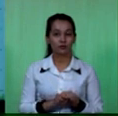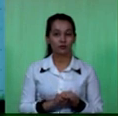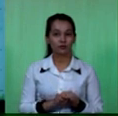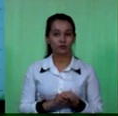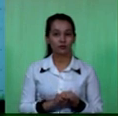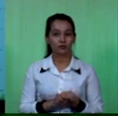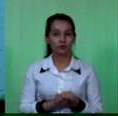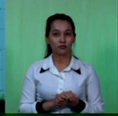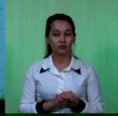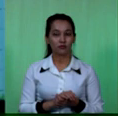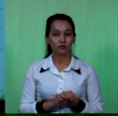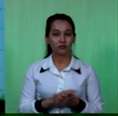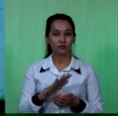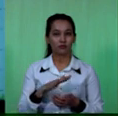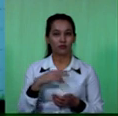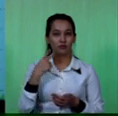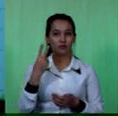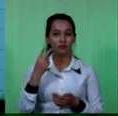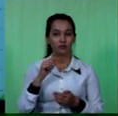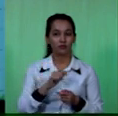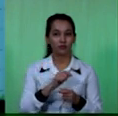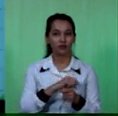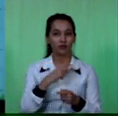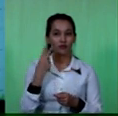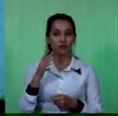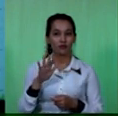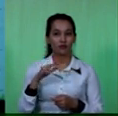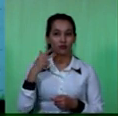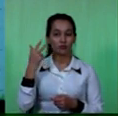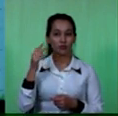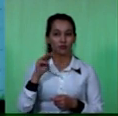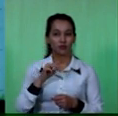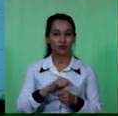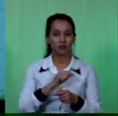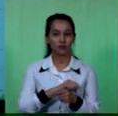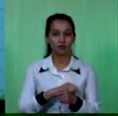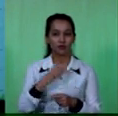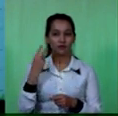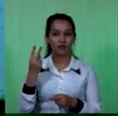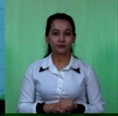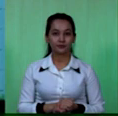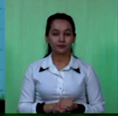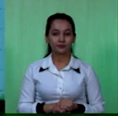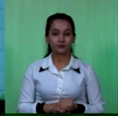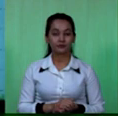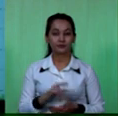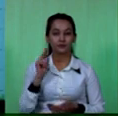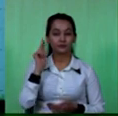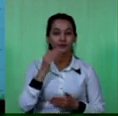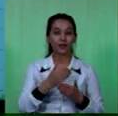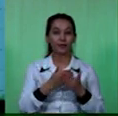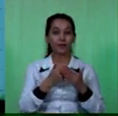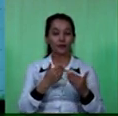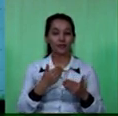5dan 3 metr kvadratlarimizni biz santimetr kvadratda ifodalashimiz kerak. Demak, darsimiz